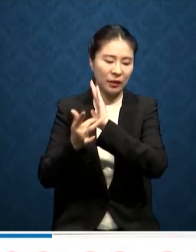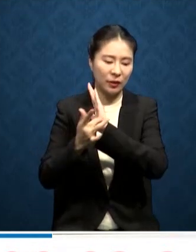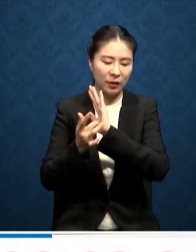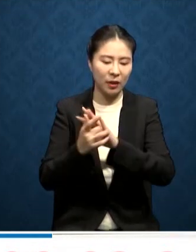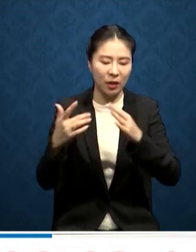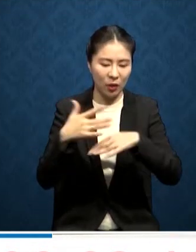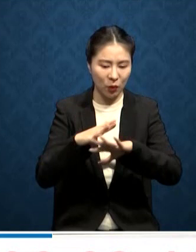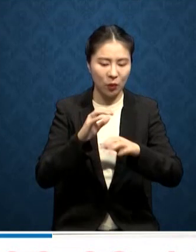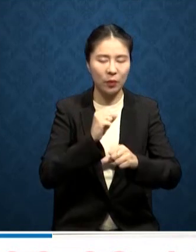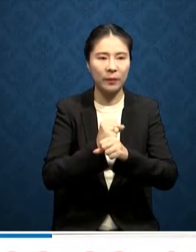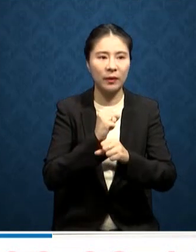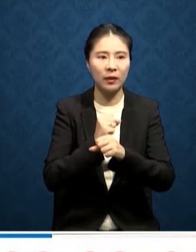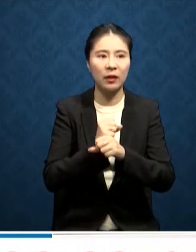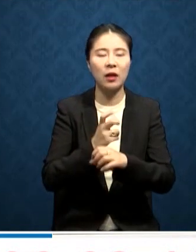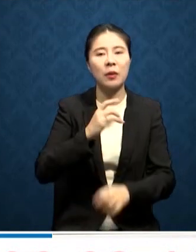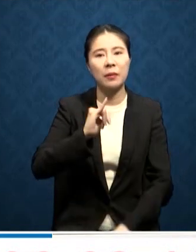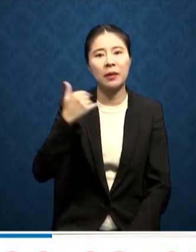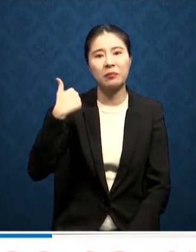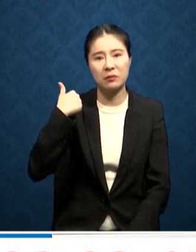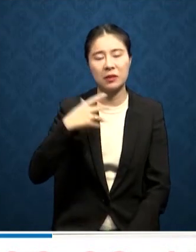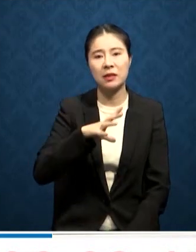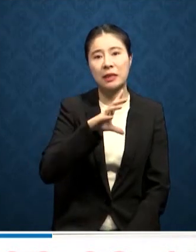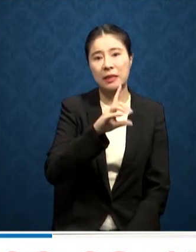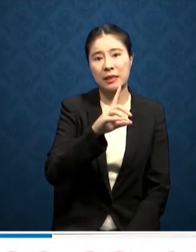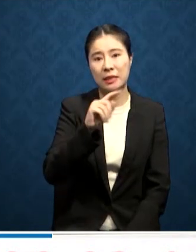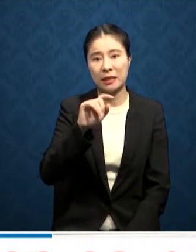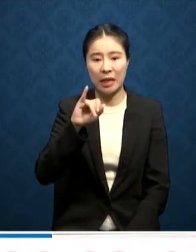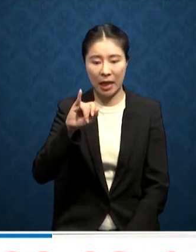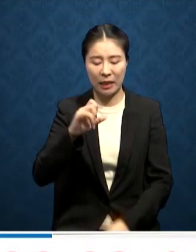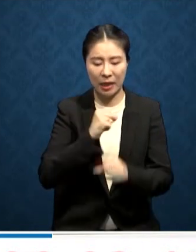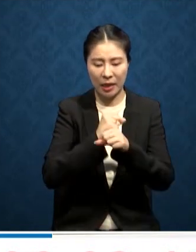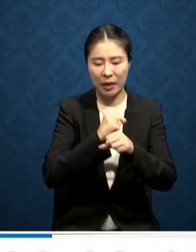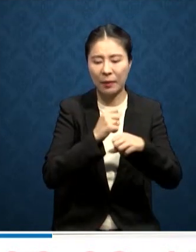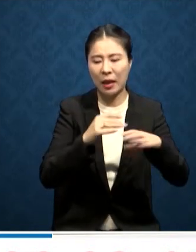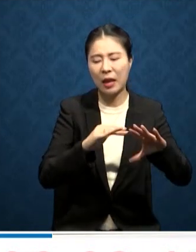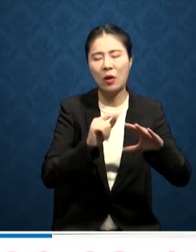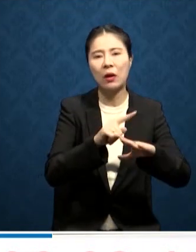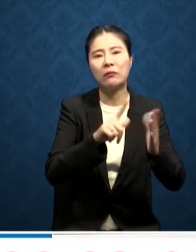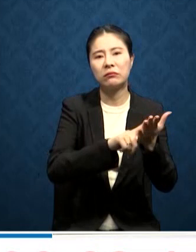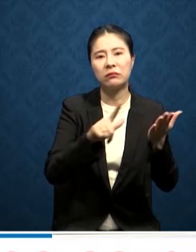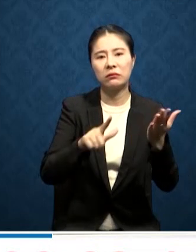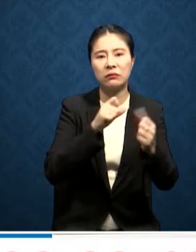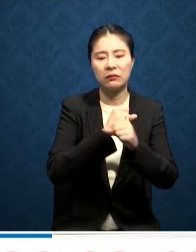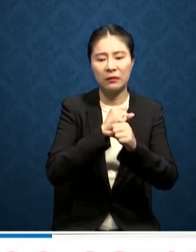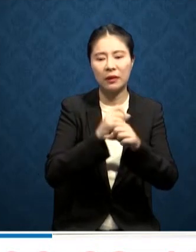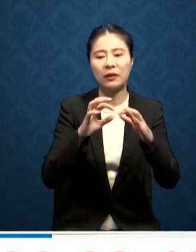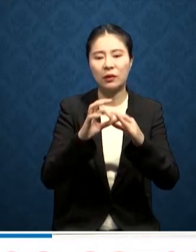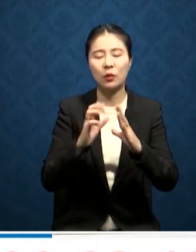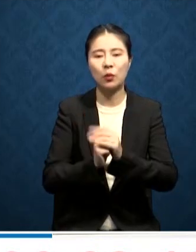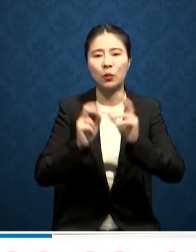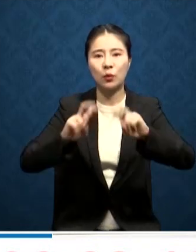เห็นหลายๆคนพอย้ายไปอยู่ DTI แป๊บเดียวก็ลาออกไปหมดเลยทำยังไงให้เขาอยู่กันยาวๆทำยังไงให้งานวิจัยพัฒนาของ